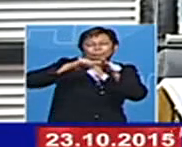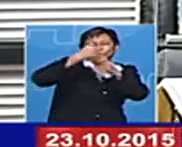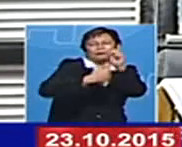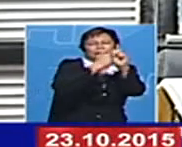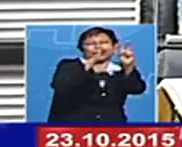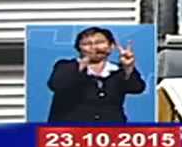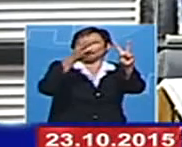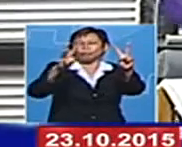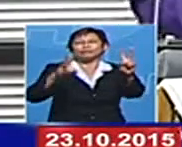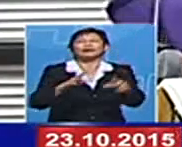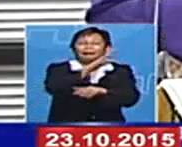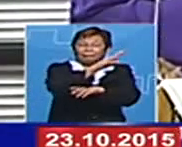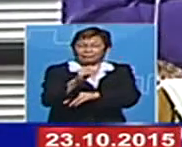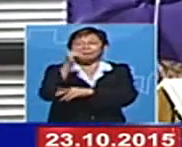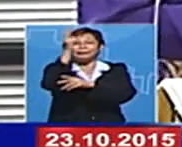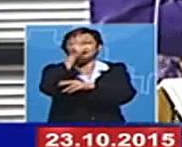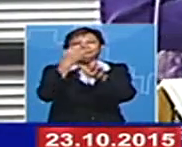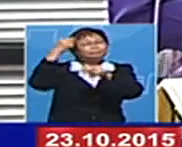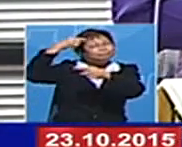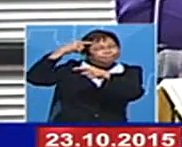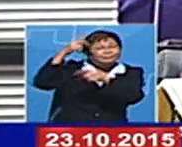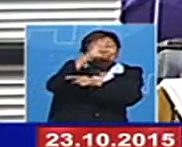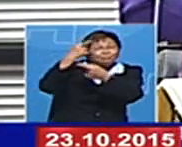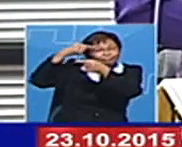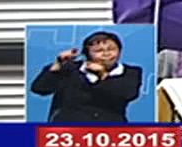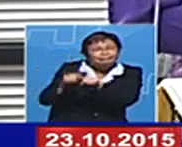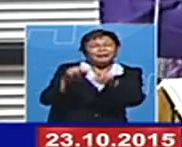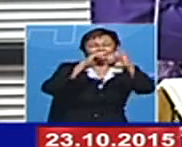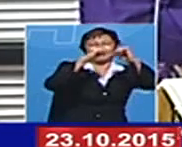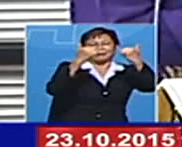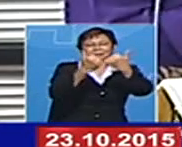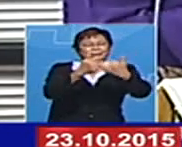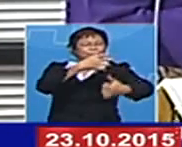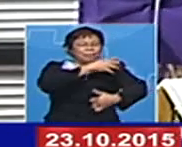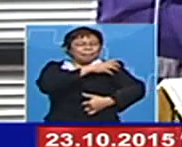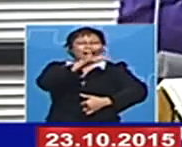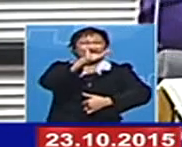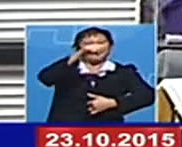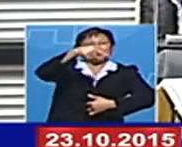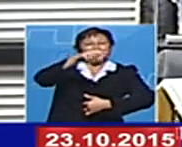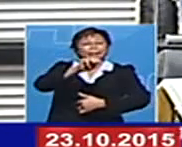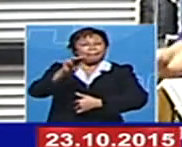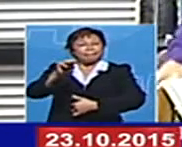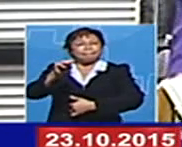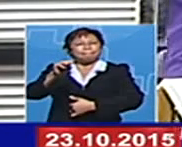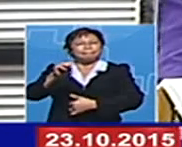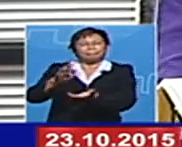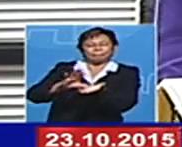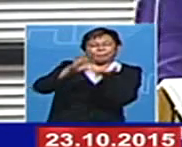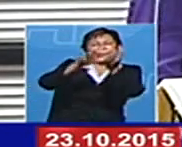hadapan Dis samping itu kerajaan bersetuju supaya agensi penguatkuasaan maritim Malaysia